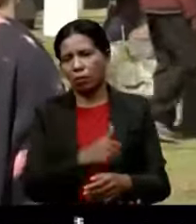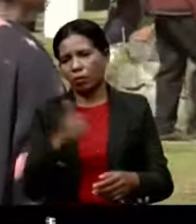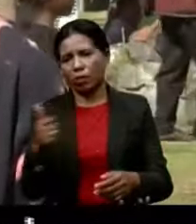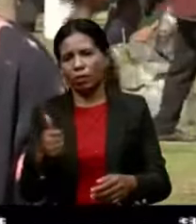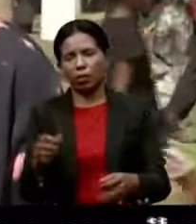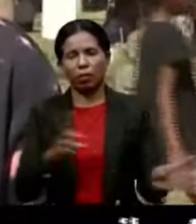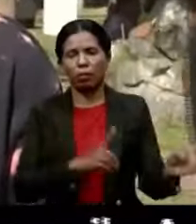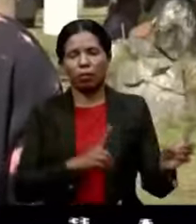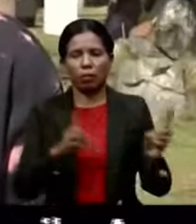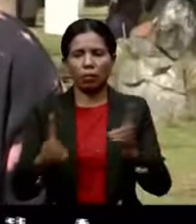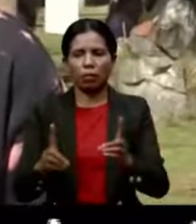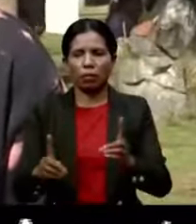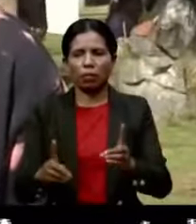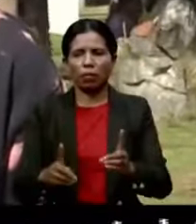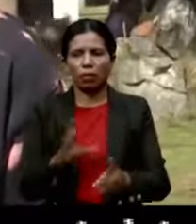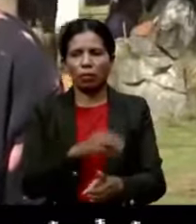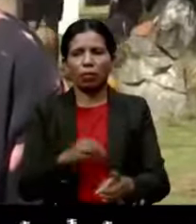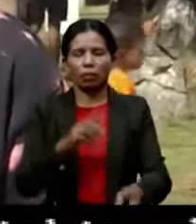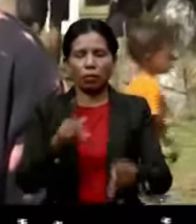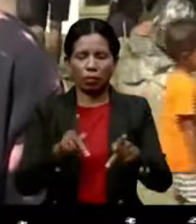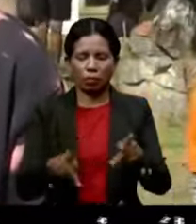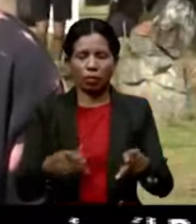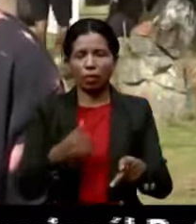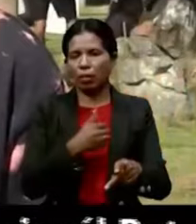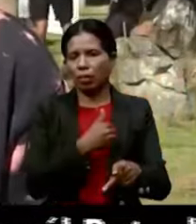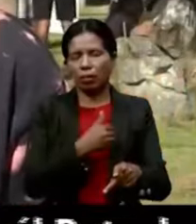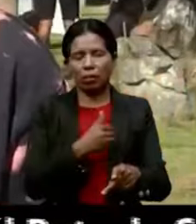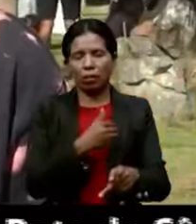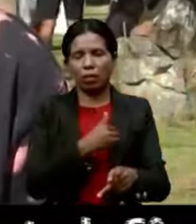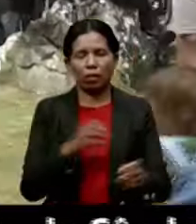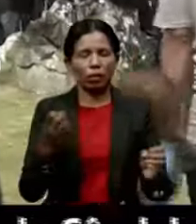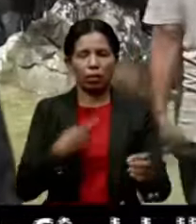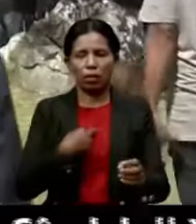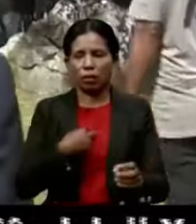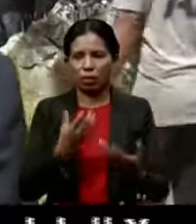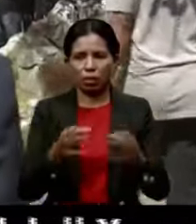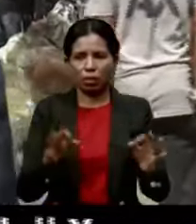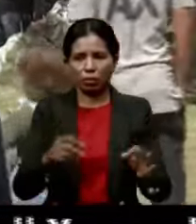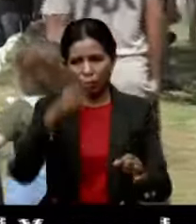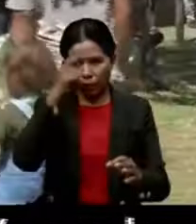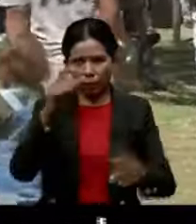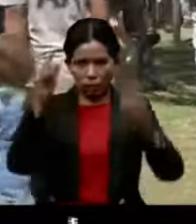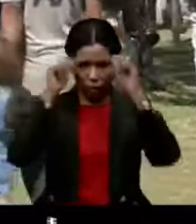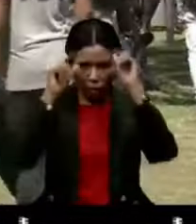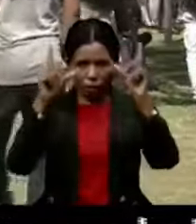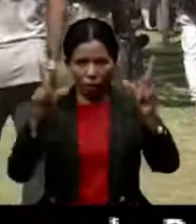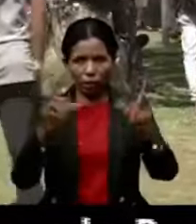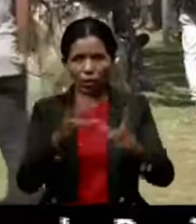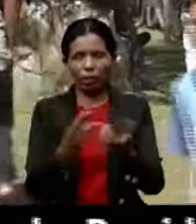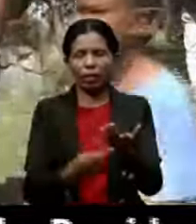atau implementer itu direct, direct itu baik itu povo ni lah itu, itu lah konsep itu antara sih lah. Tamba Timor